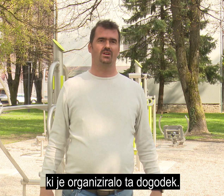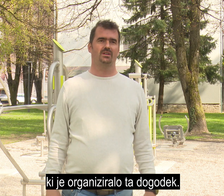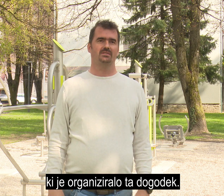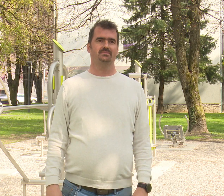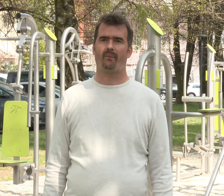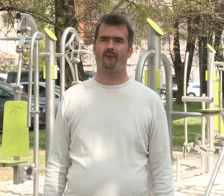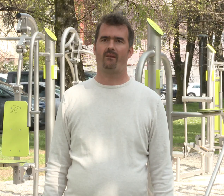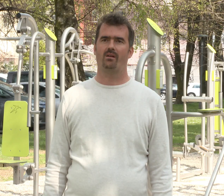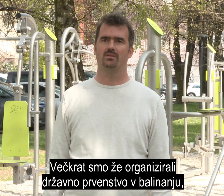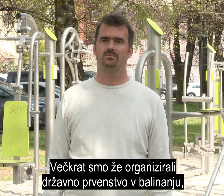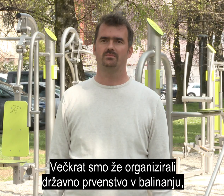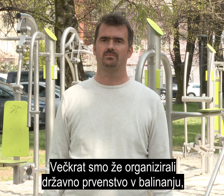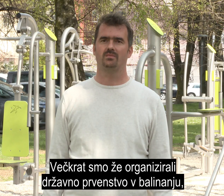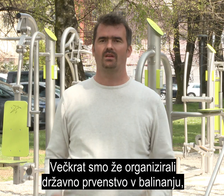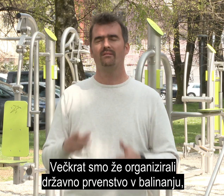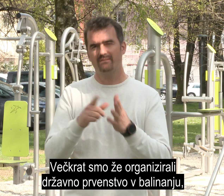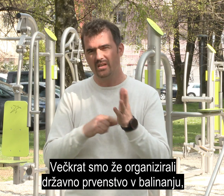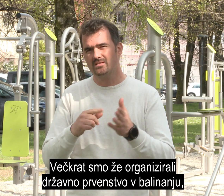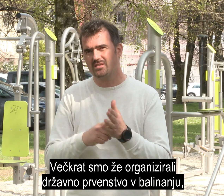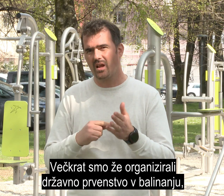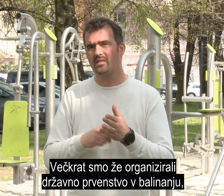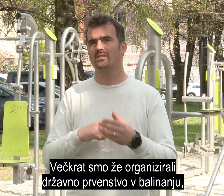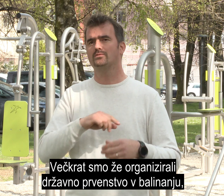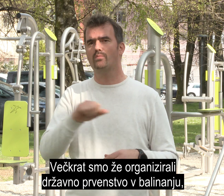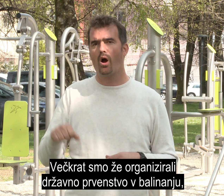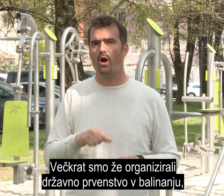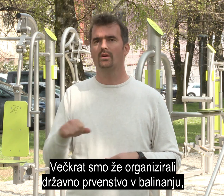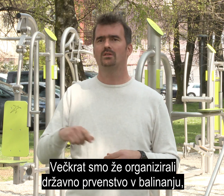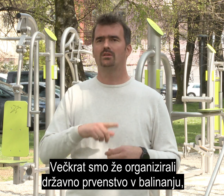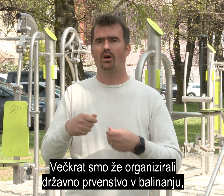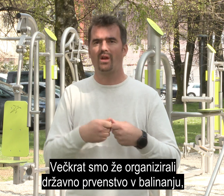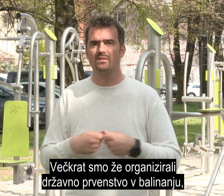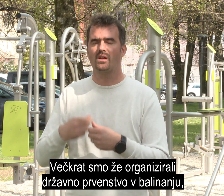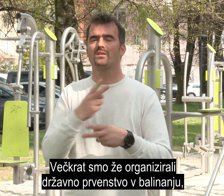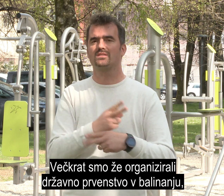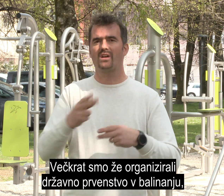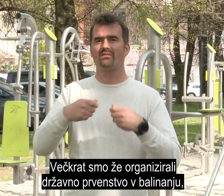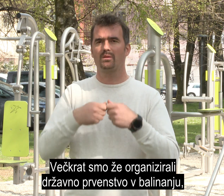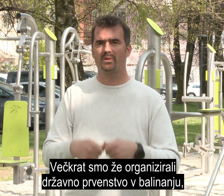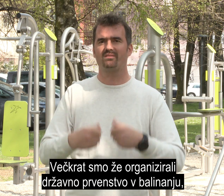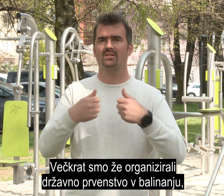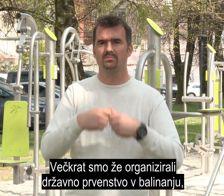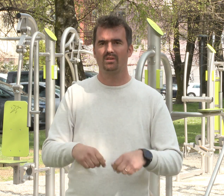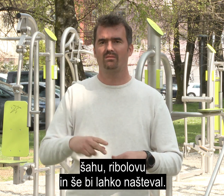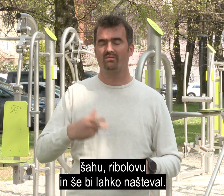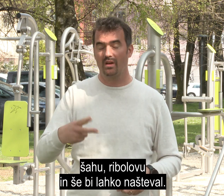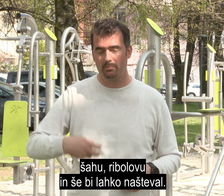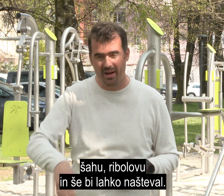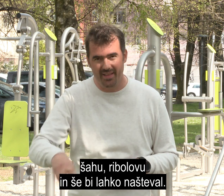ta dogodek. Večkrat smo že organizirali državno prvenstvo v balinanju,